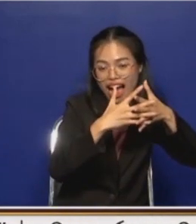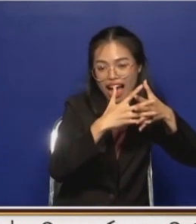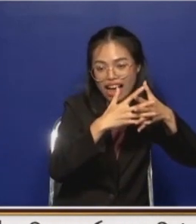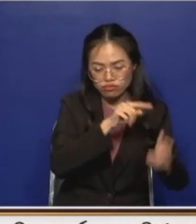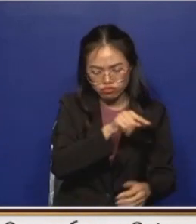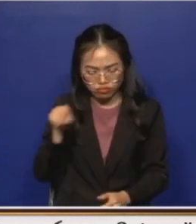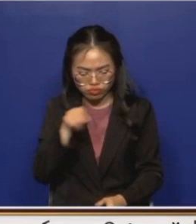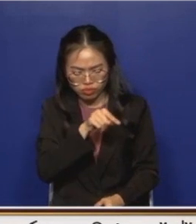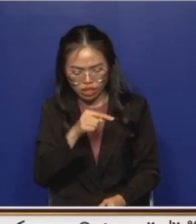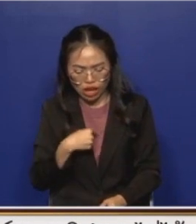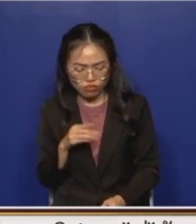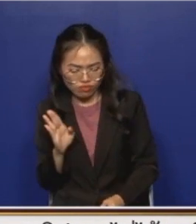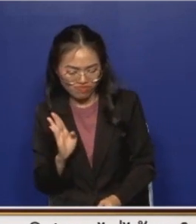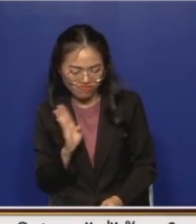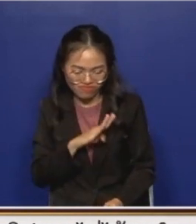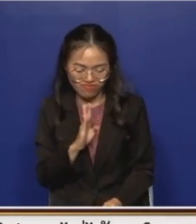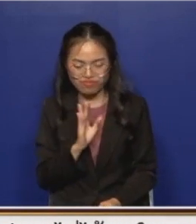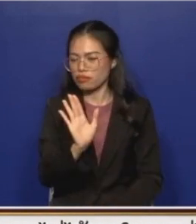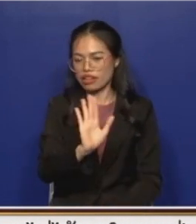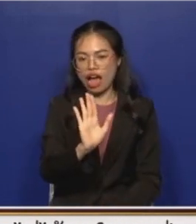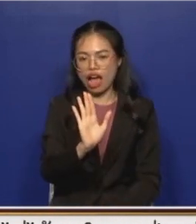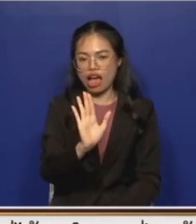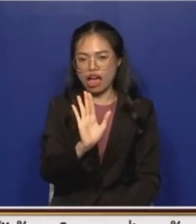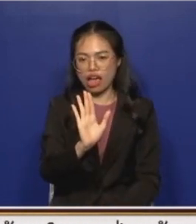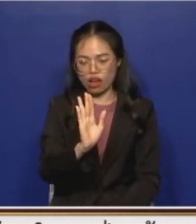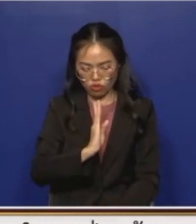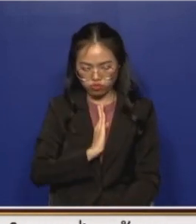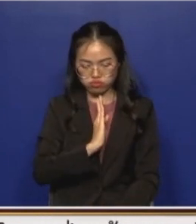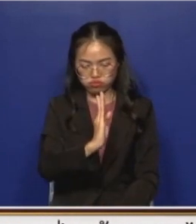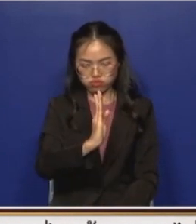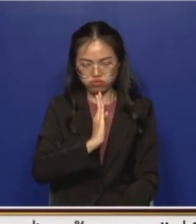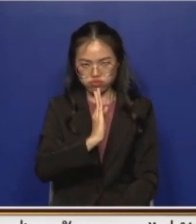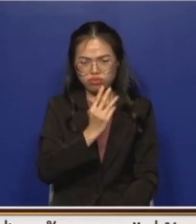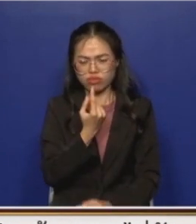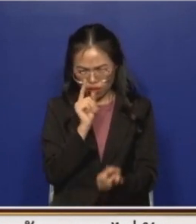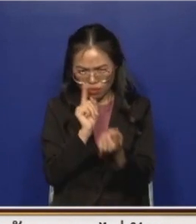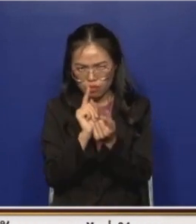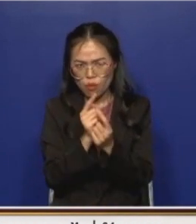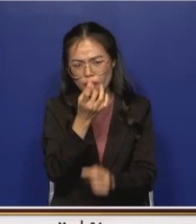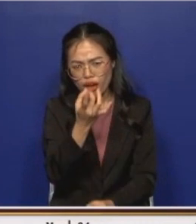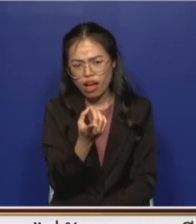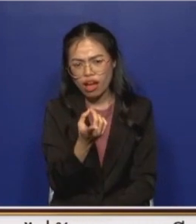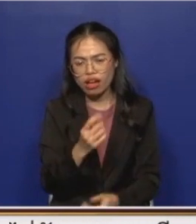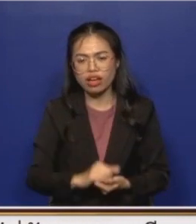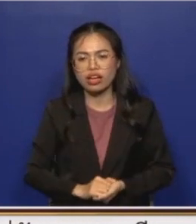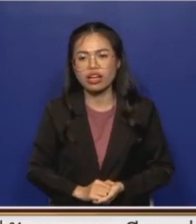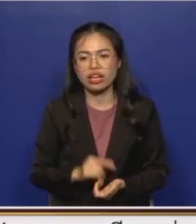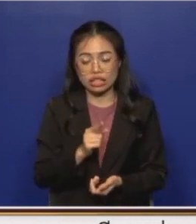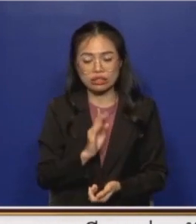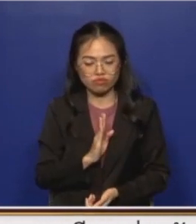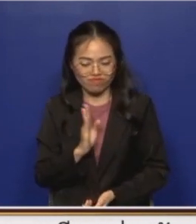นเด่นชัดฮะแต่ท่านดูนะว่าเกิดอะไรขึ้นฮะเนื่องจากเราเทน้ำหนักไปที่จีนจนออกนอกหน้